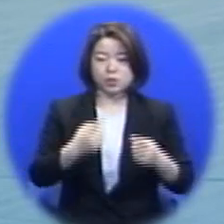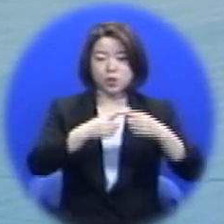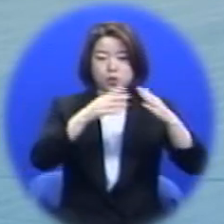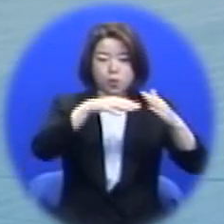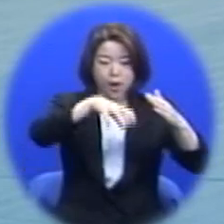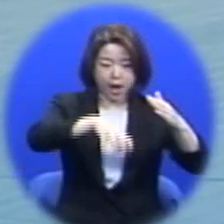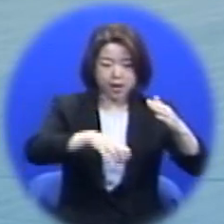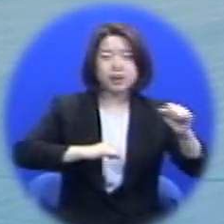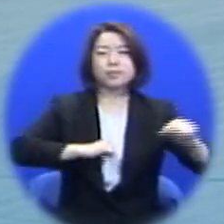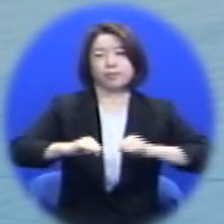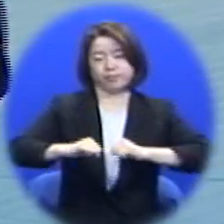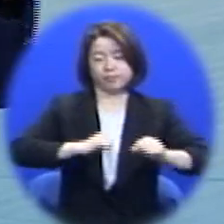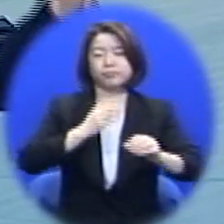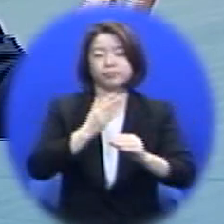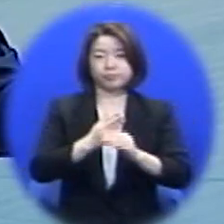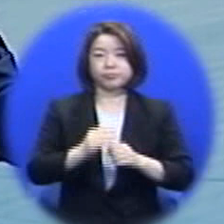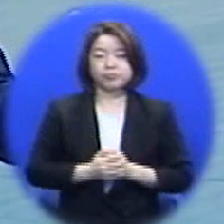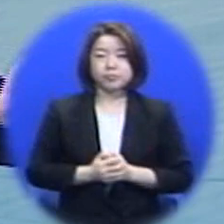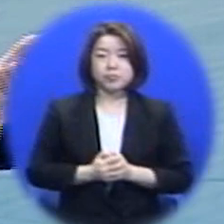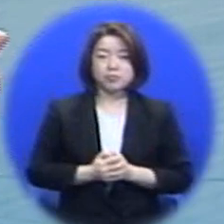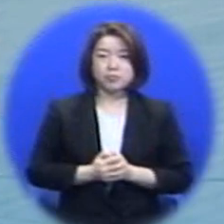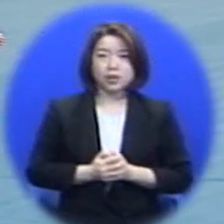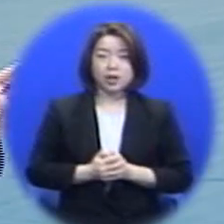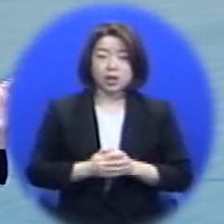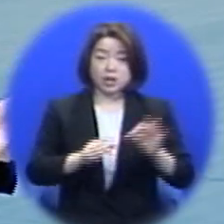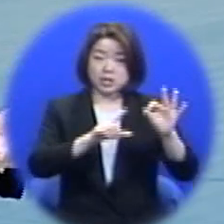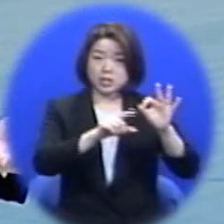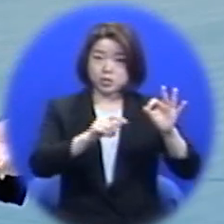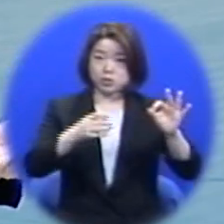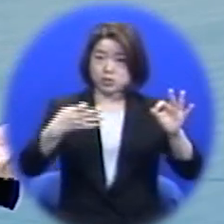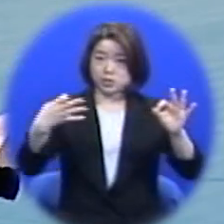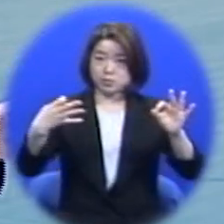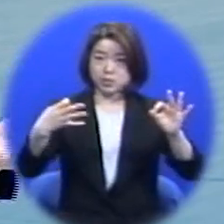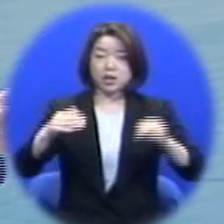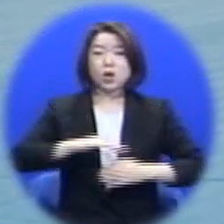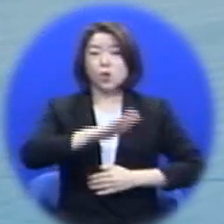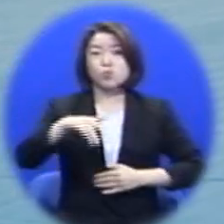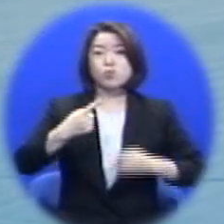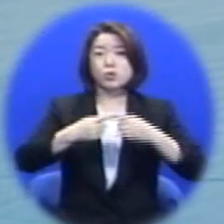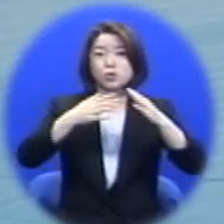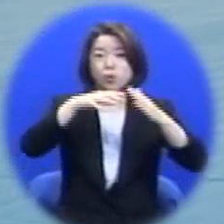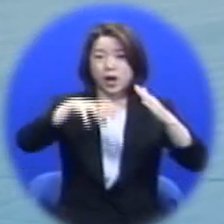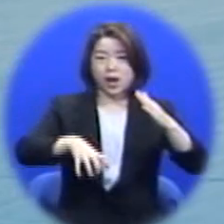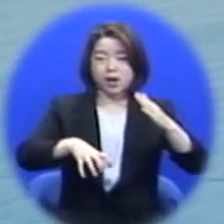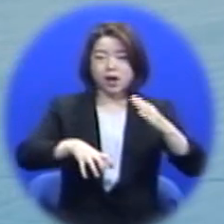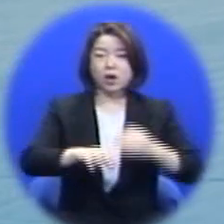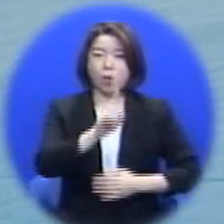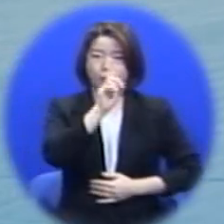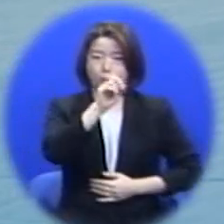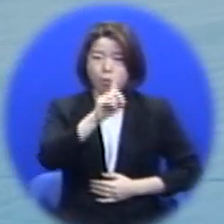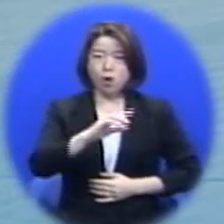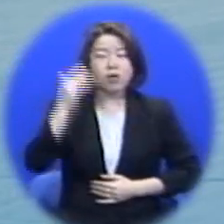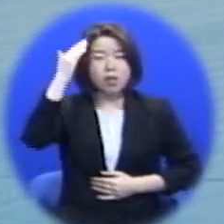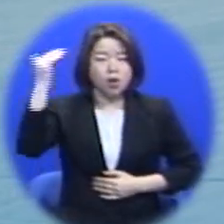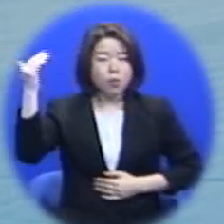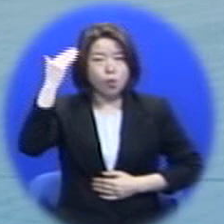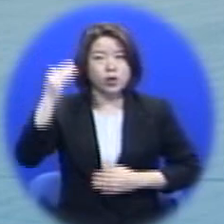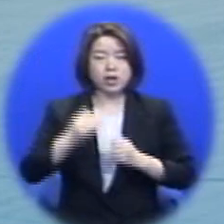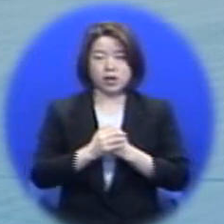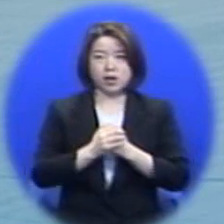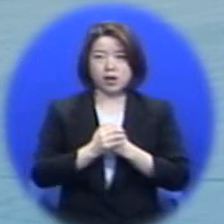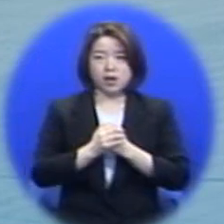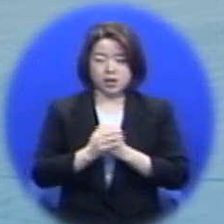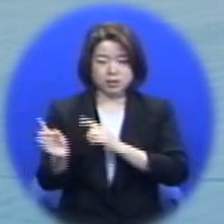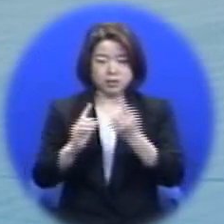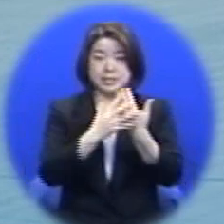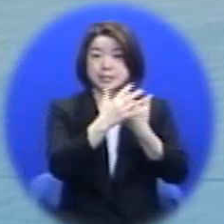계십니다. 이번 14일에는 저희 교회에서 원코리아 연합 기도회가 열립니다. 북한을 위하여, 통일을